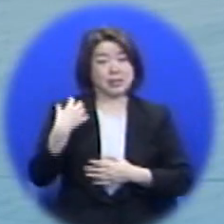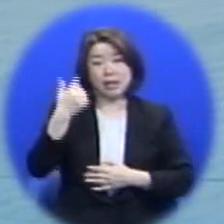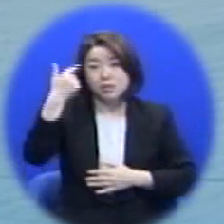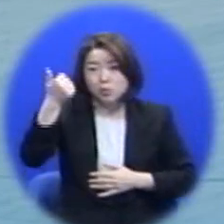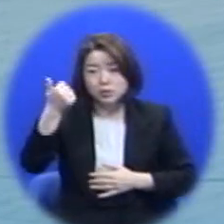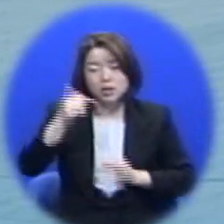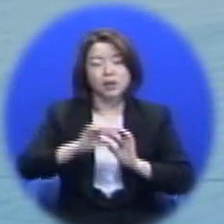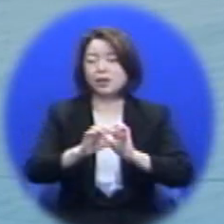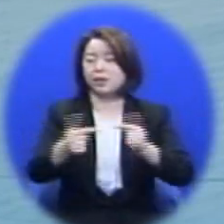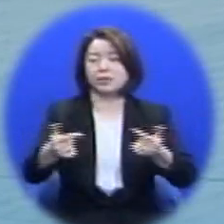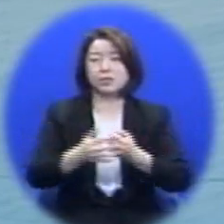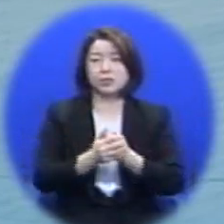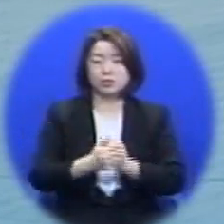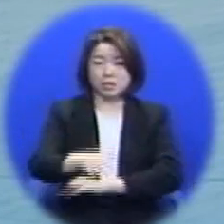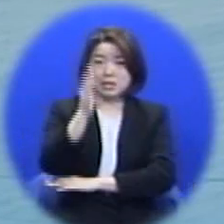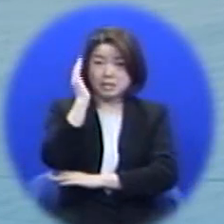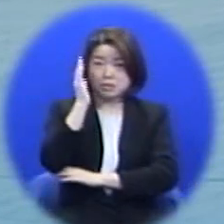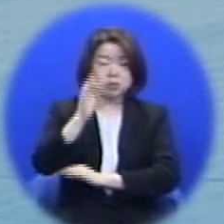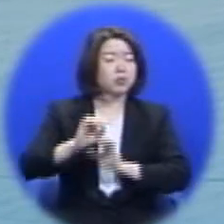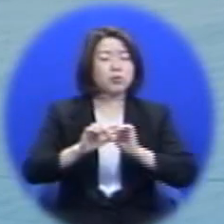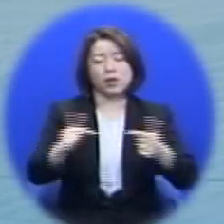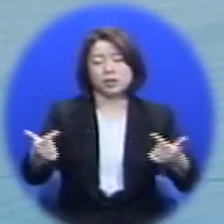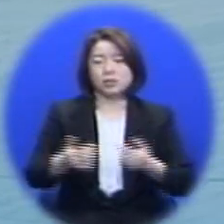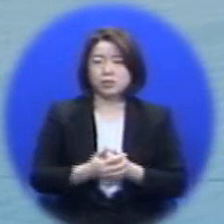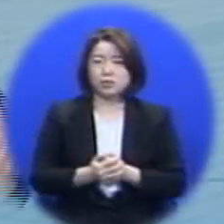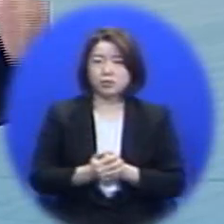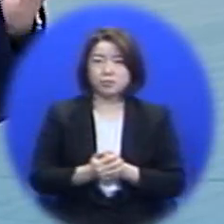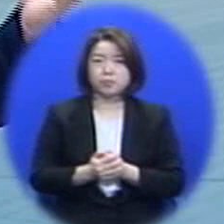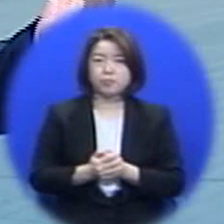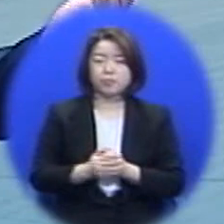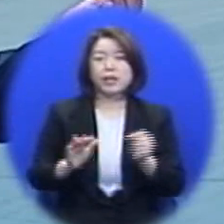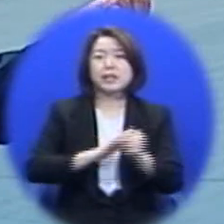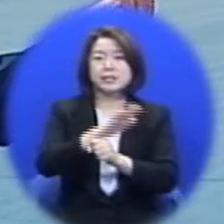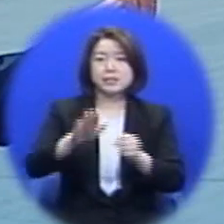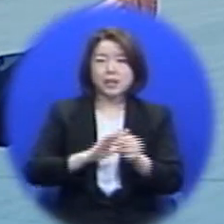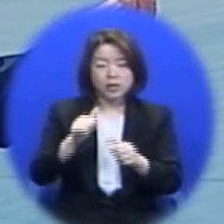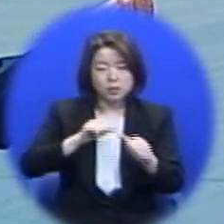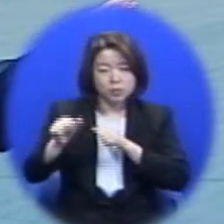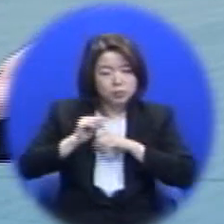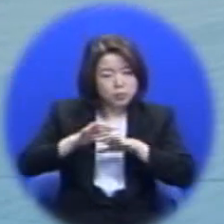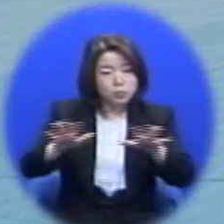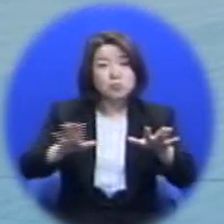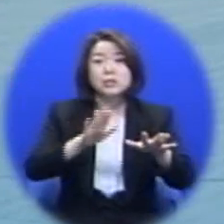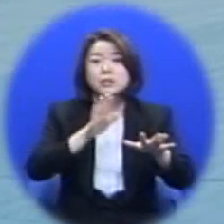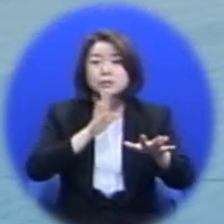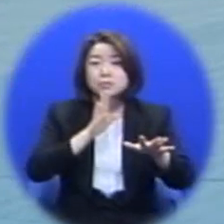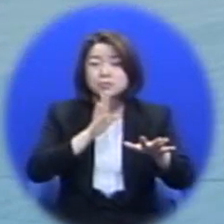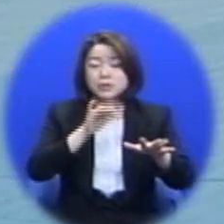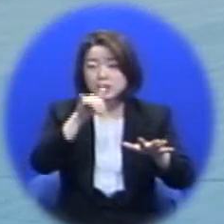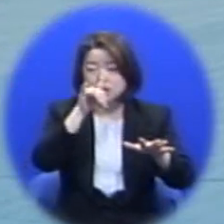아니에요. 설교도 아니에요. 사랑으로 소문났느냐.